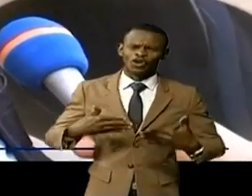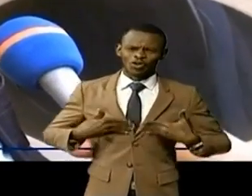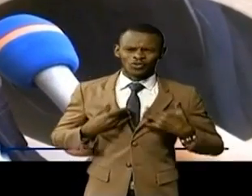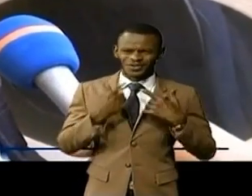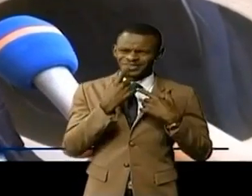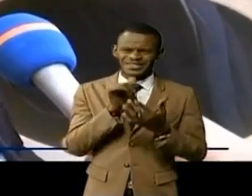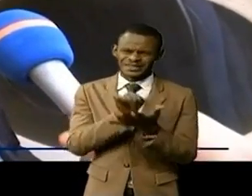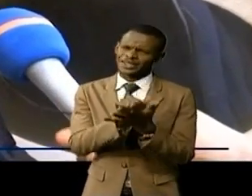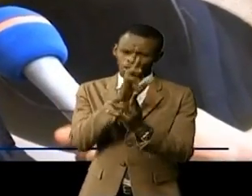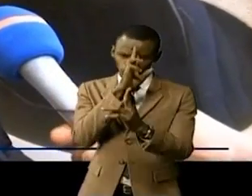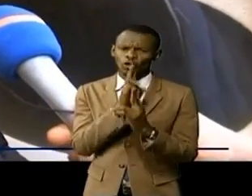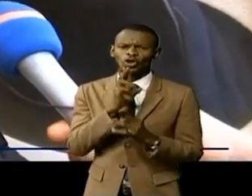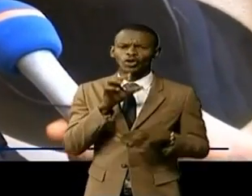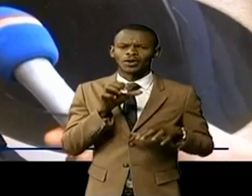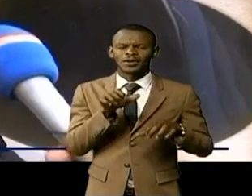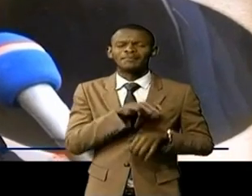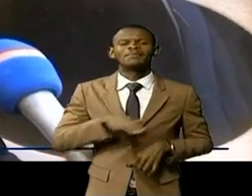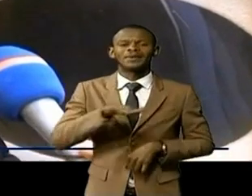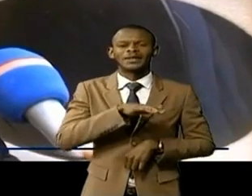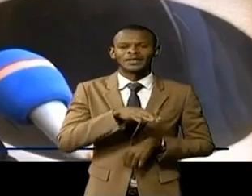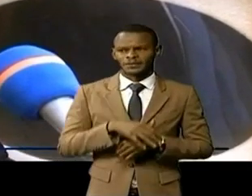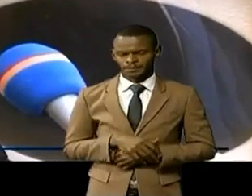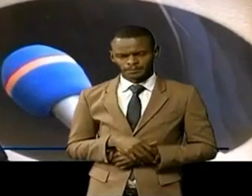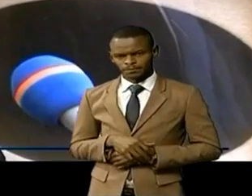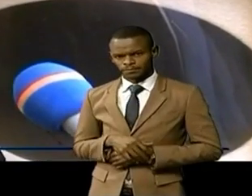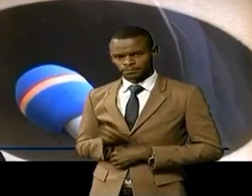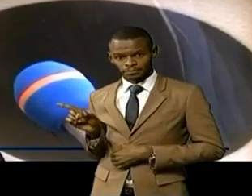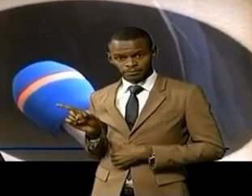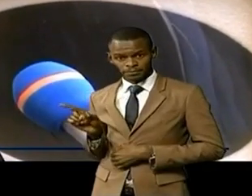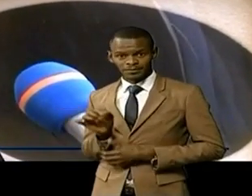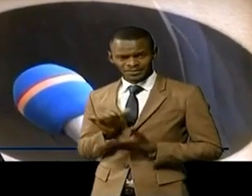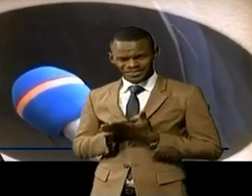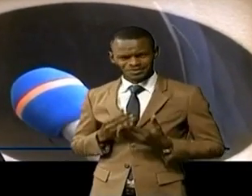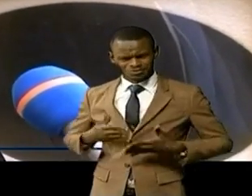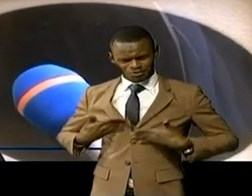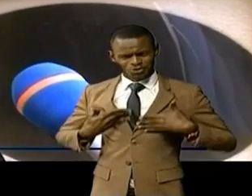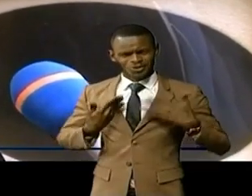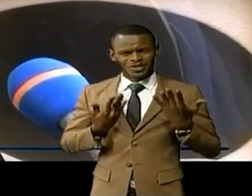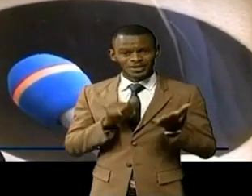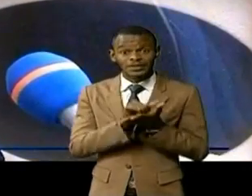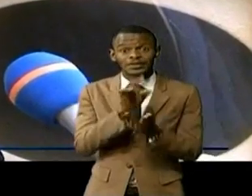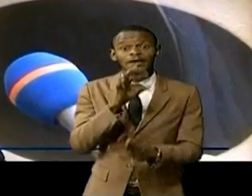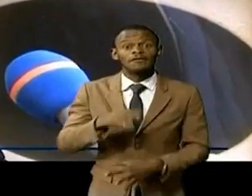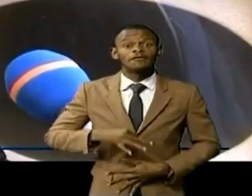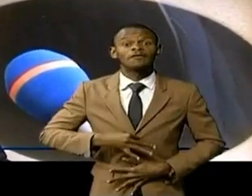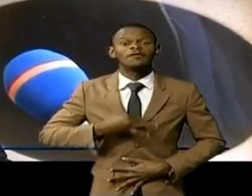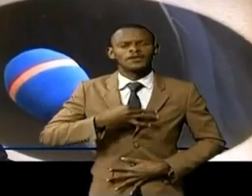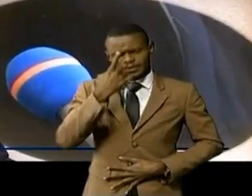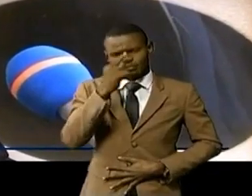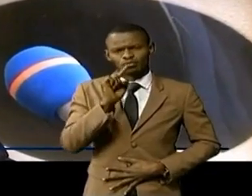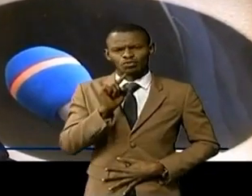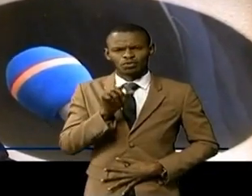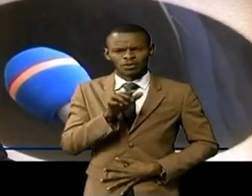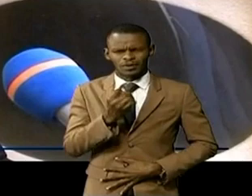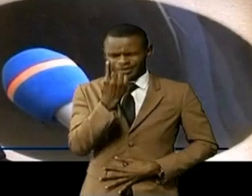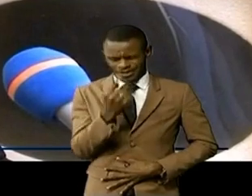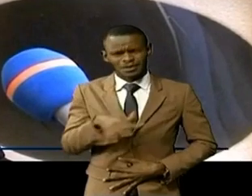C'est une joie, c'est une fierté pour un pays. Je pense